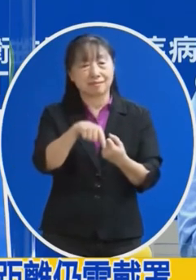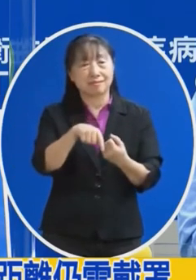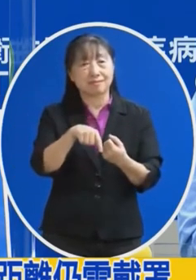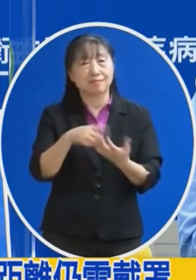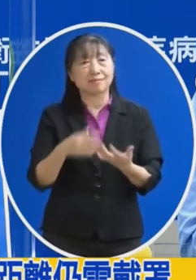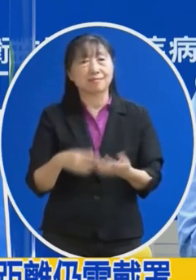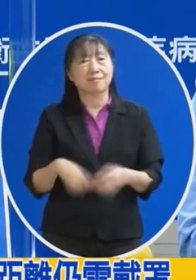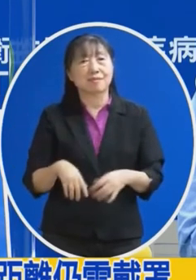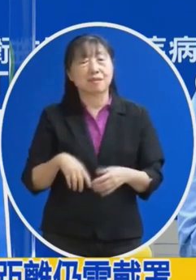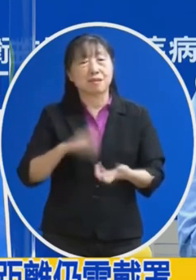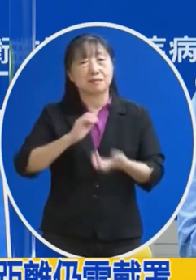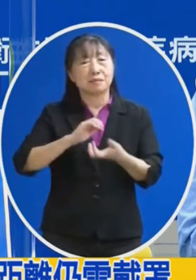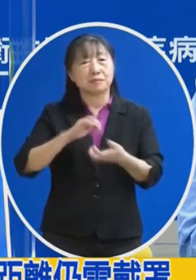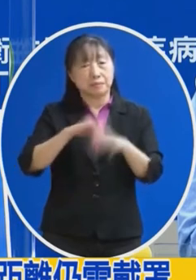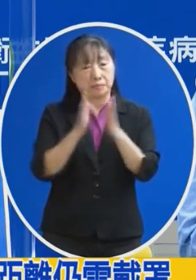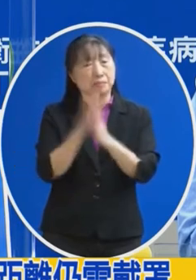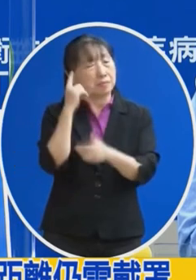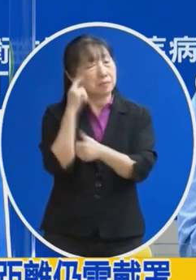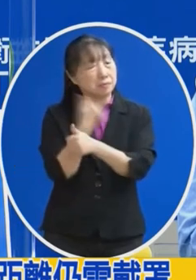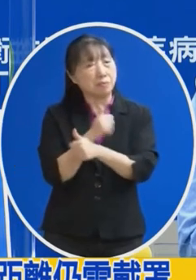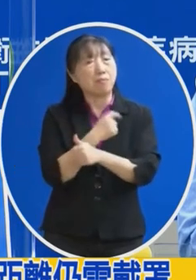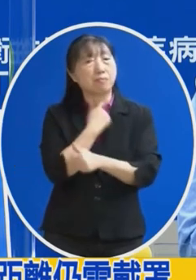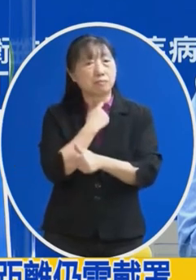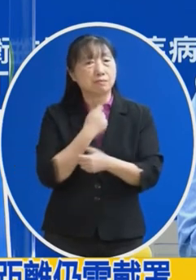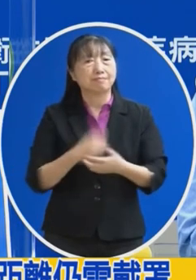还是有一些相关的一些考虑。